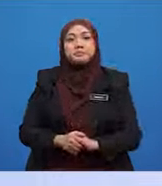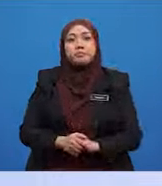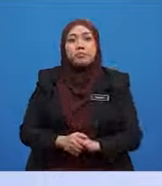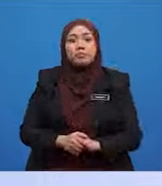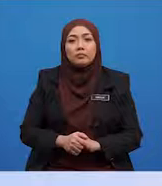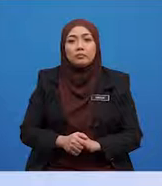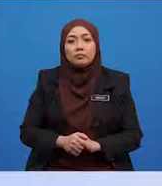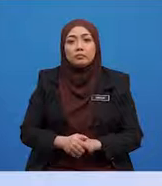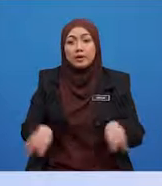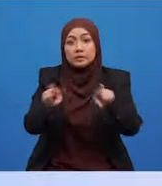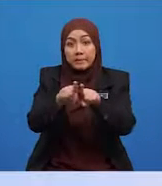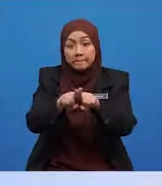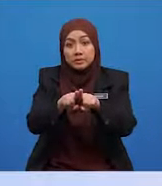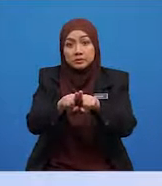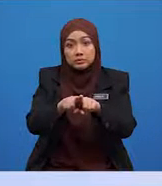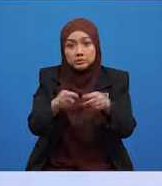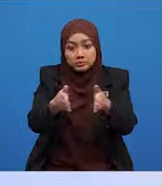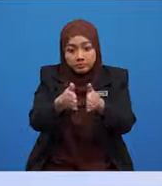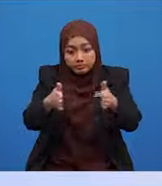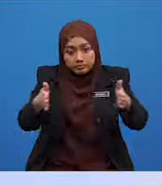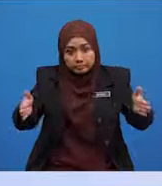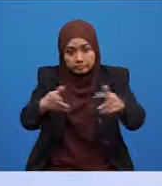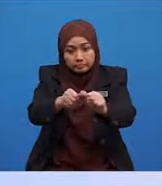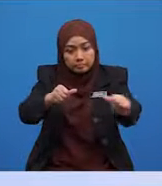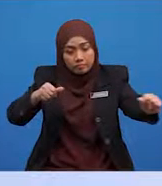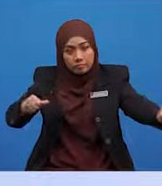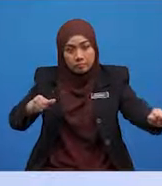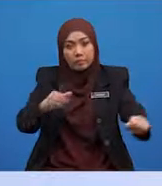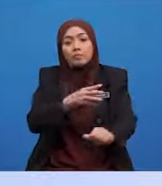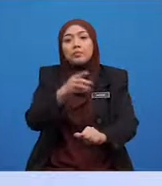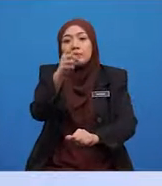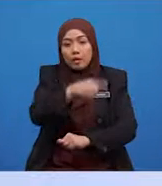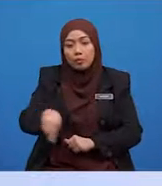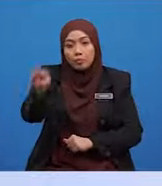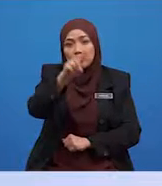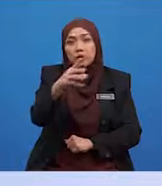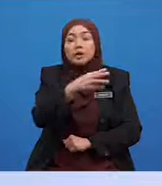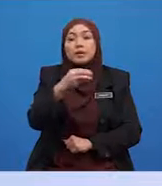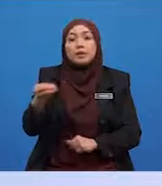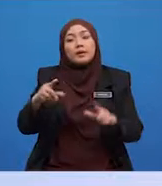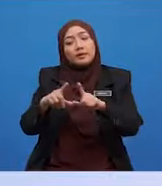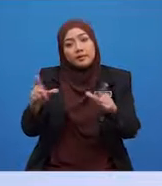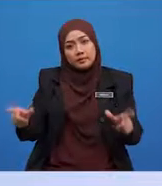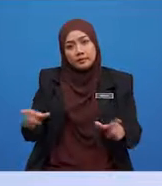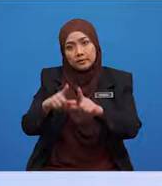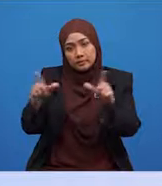sama jarak dengan pusat bulatan dan sebaliknya. Dan yang terakhir